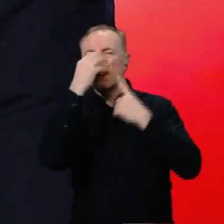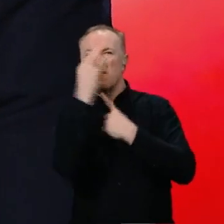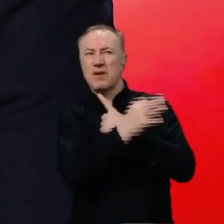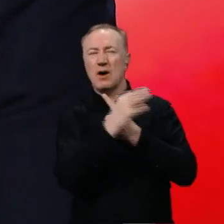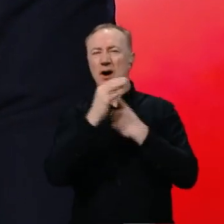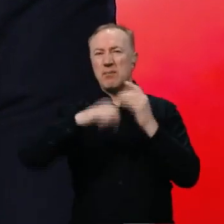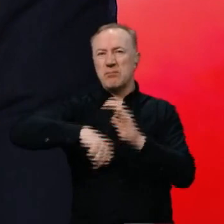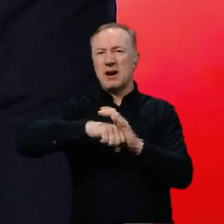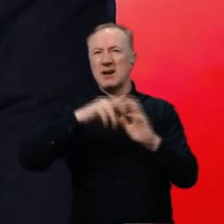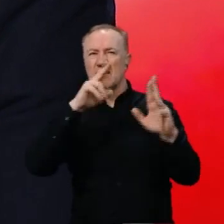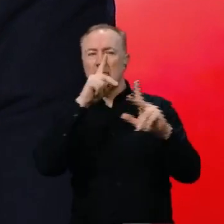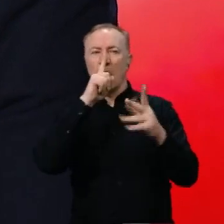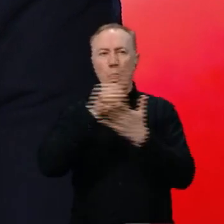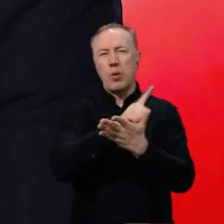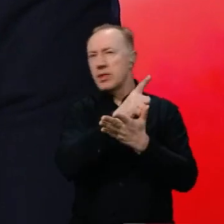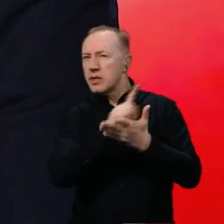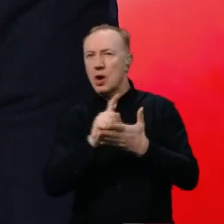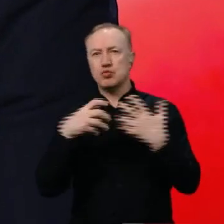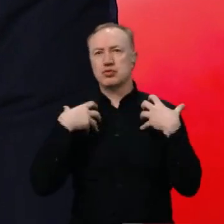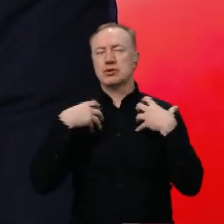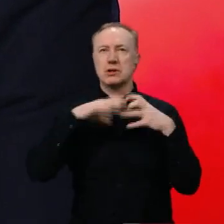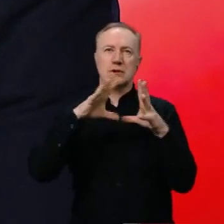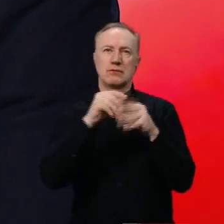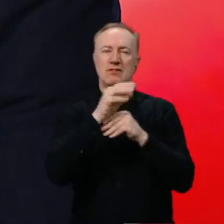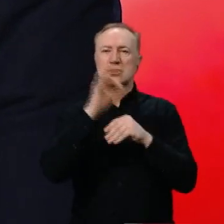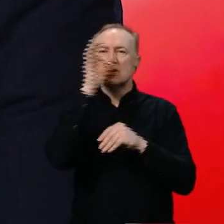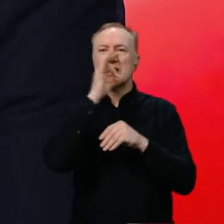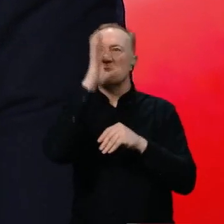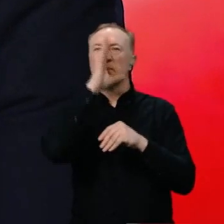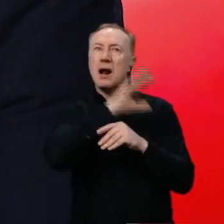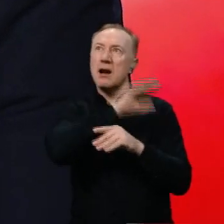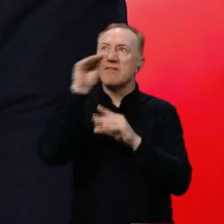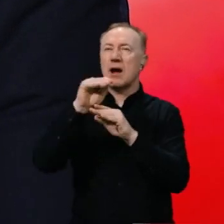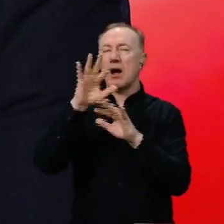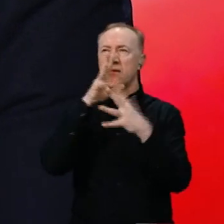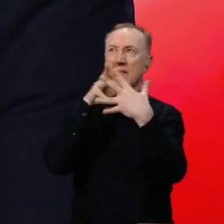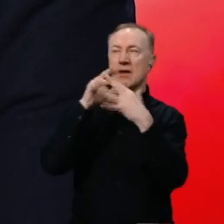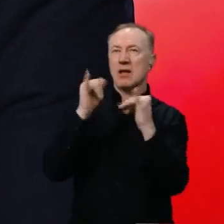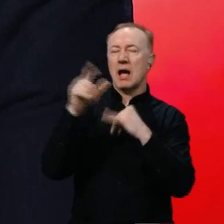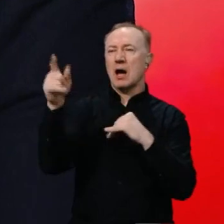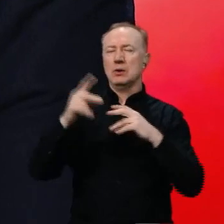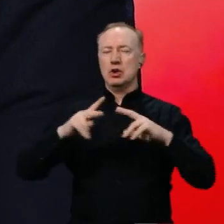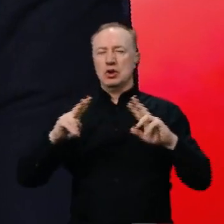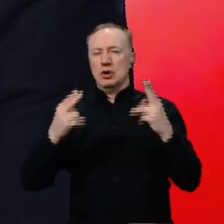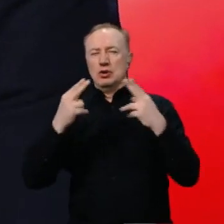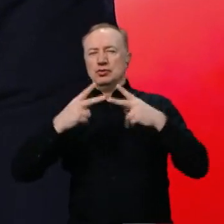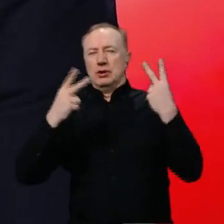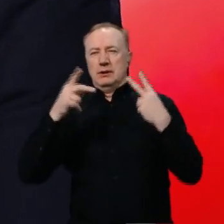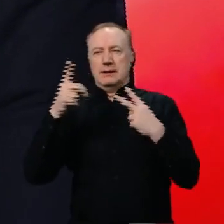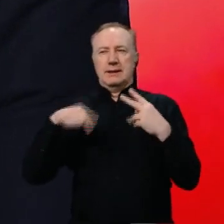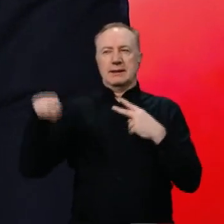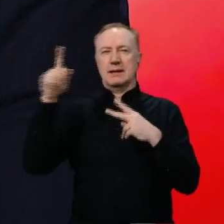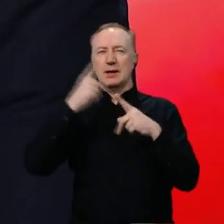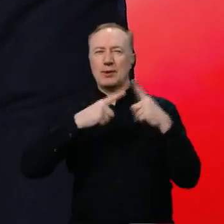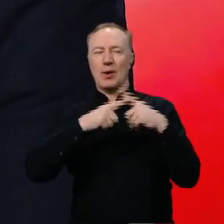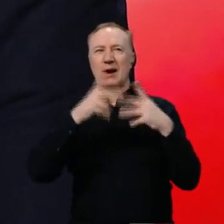co mu się udało w życiu, co mu się nie udało, jak postrzega szansę w Brazylii. Nie wiem skąd dziennikarze troszeczkę czasami może powiecie, że